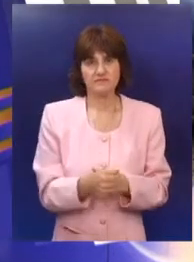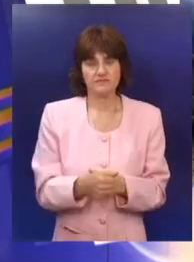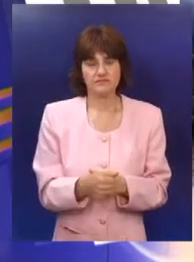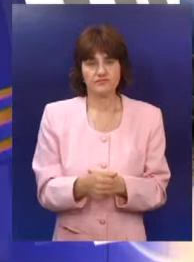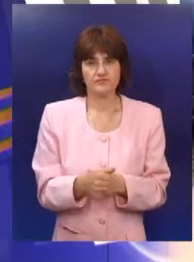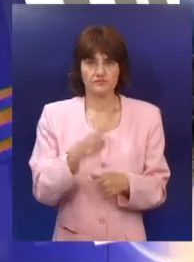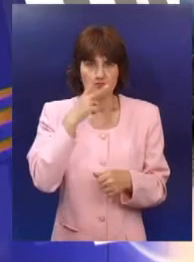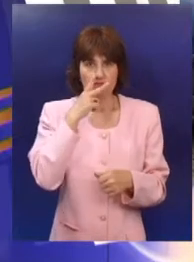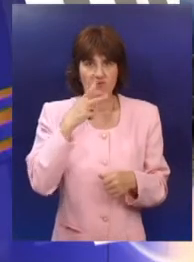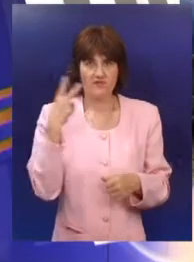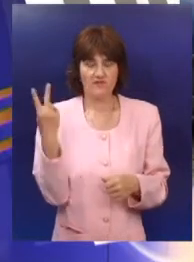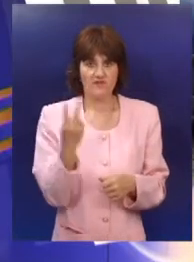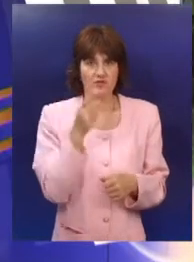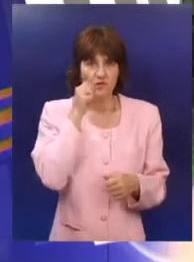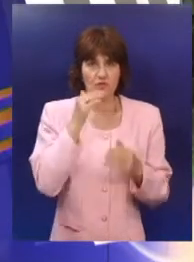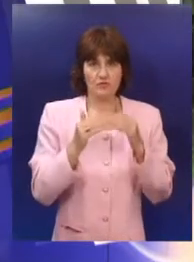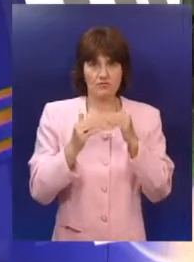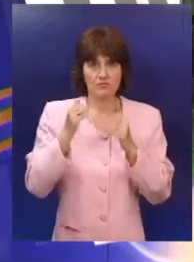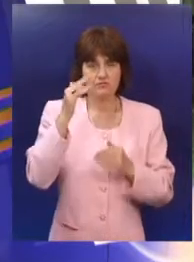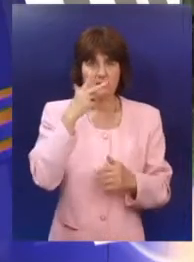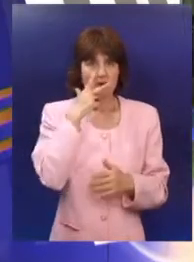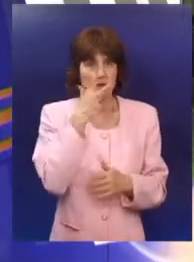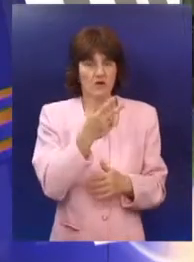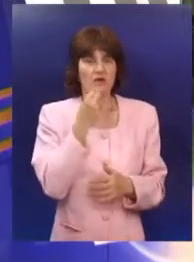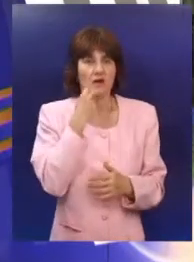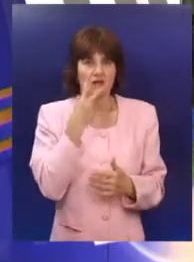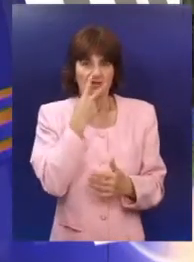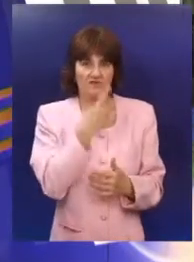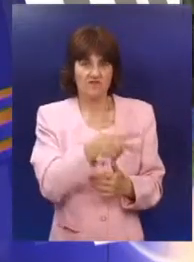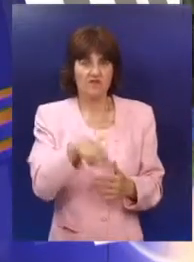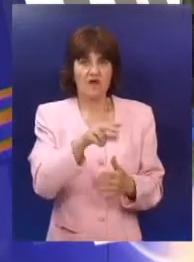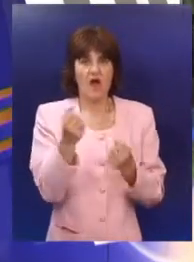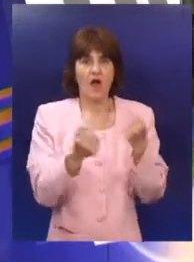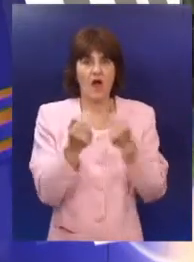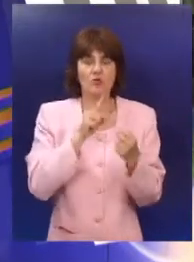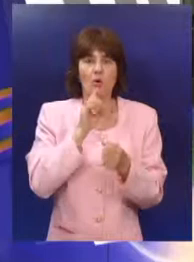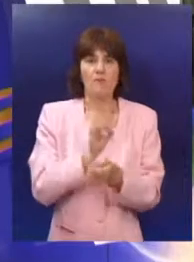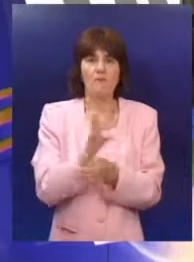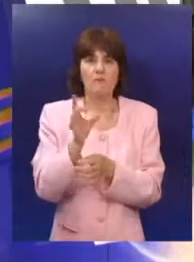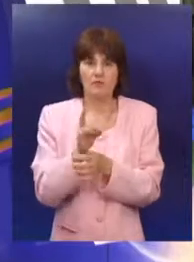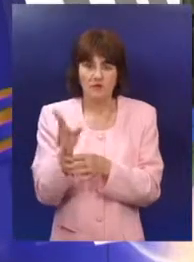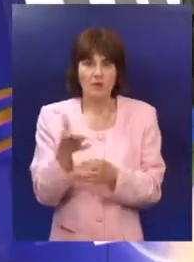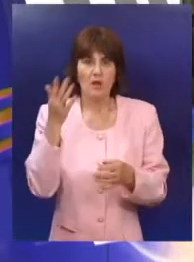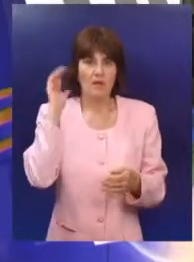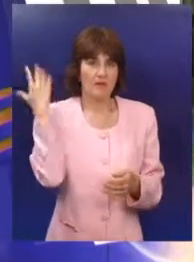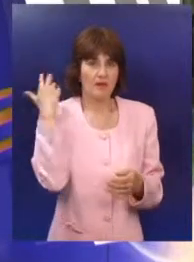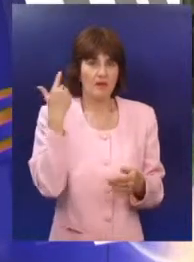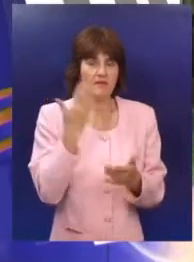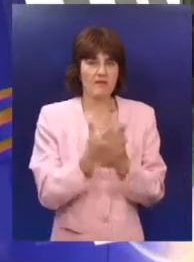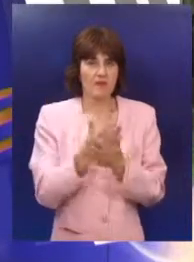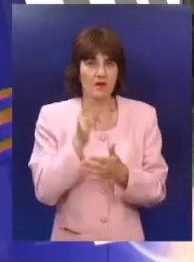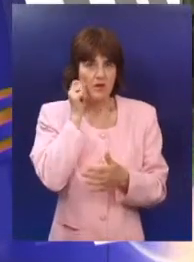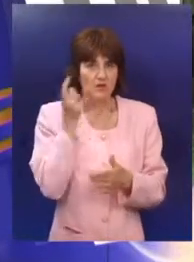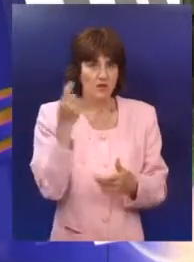je tendencija rasta. Ako pogledate autoplaceve koje se bave uvozom automobila, ranije ste imali od 10